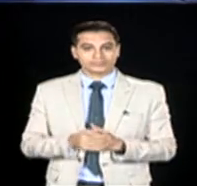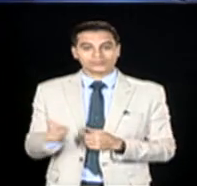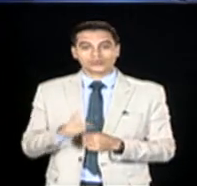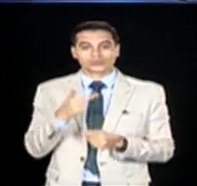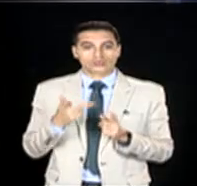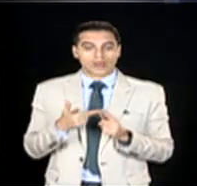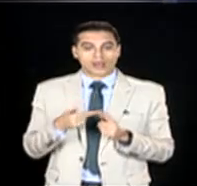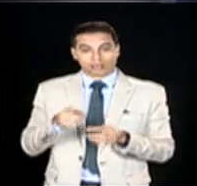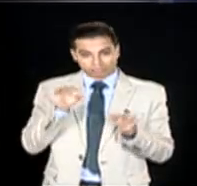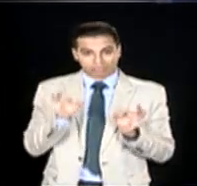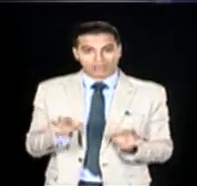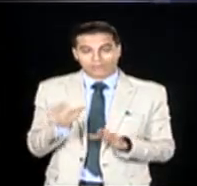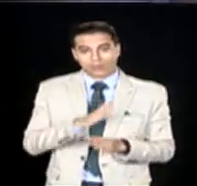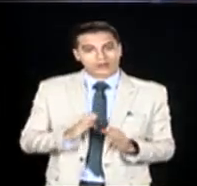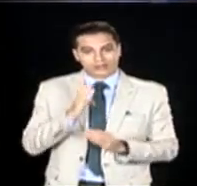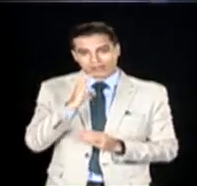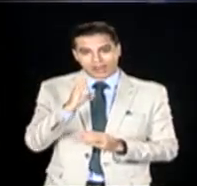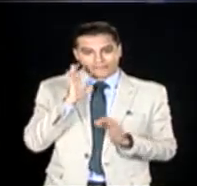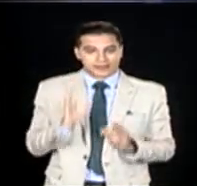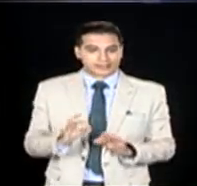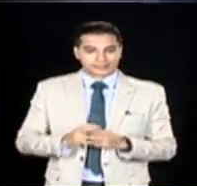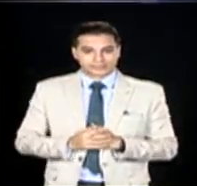السؤال ده طبعاً لازم يتجاوب